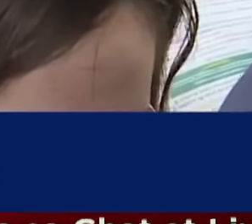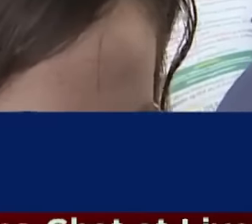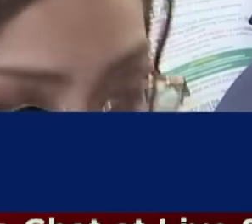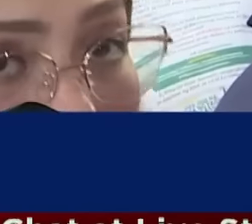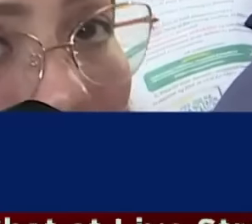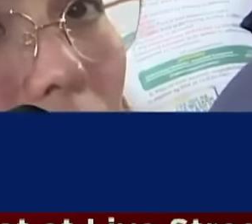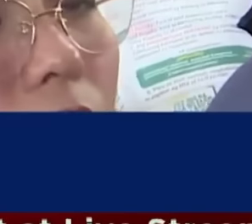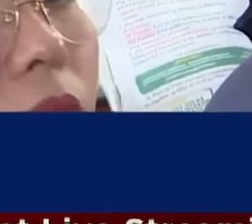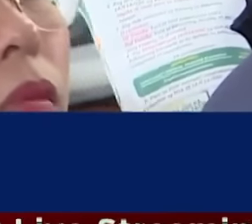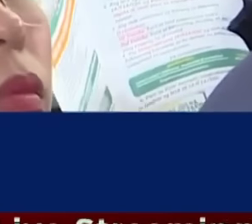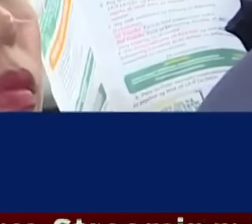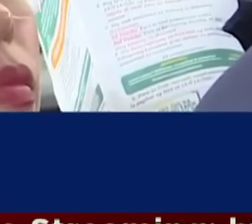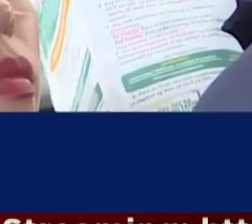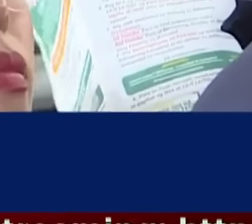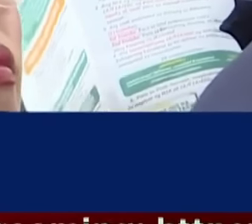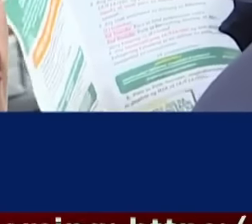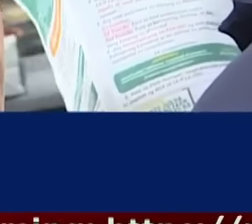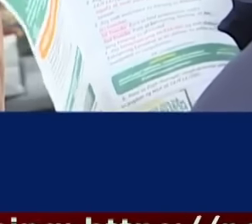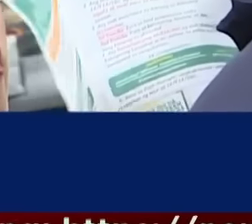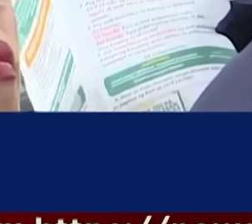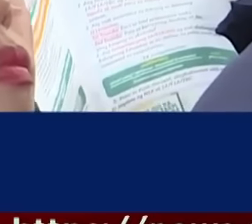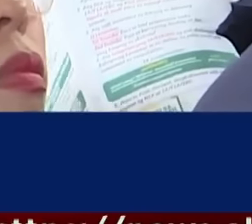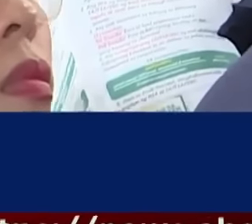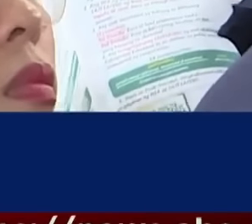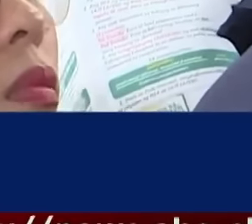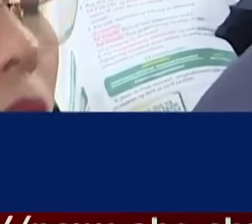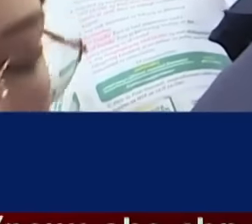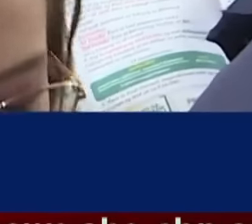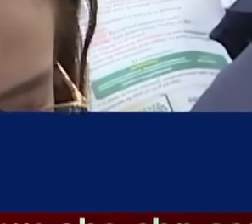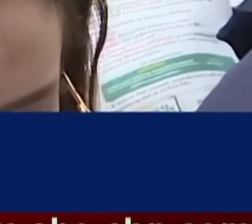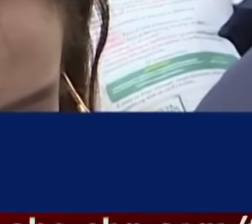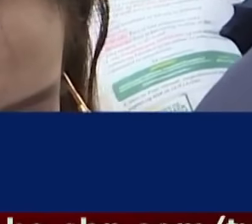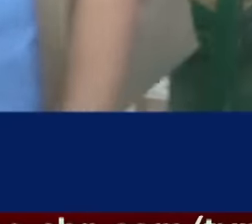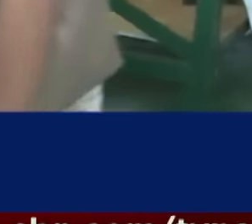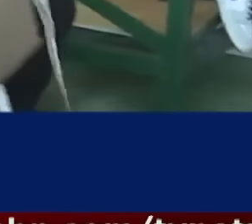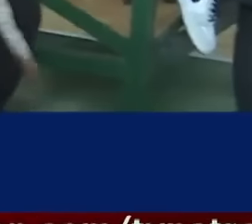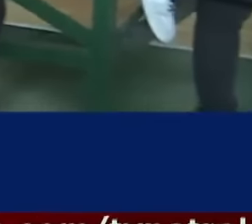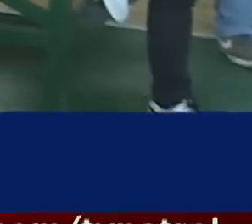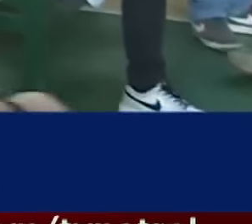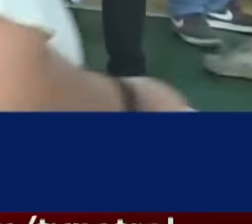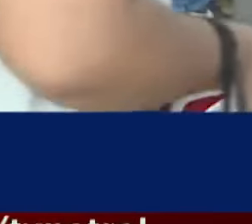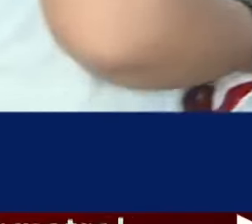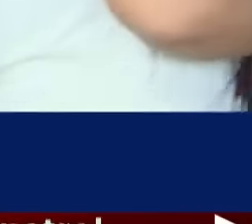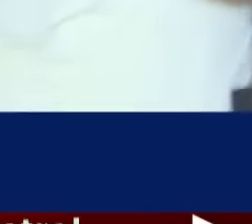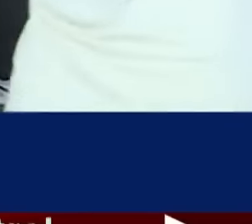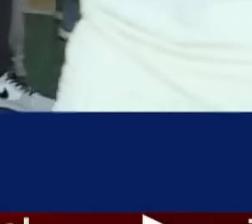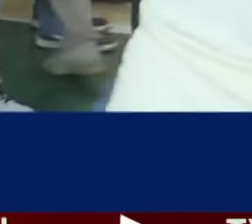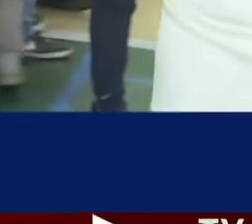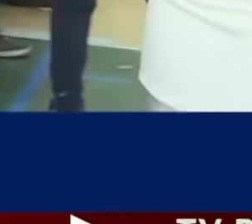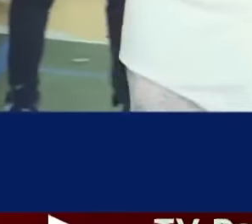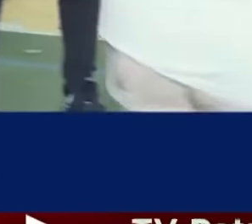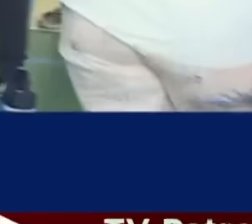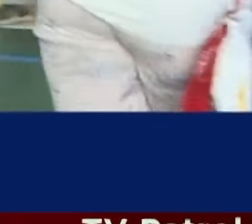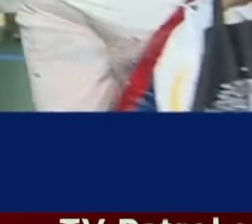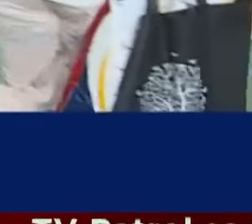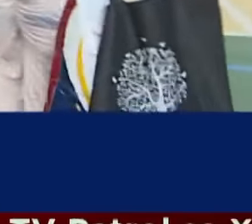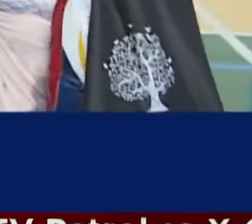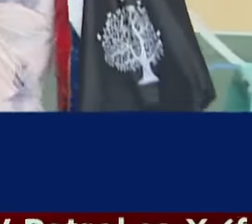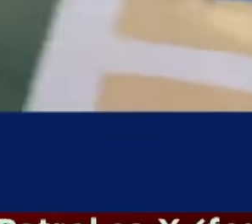5 tons. So, parang binibili ng NIA siya ng 20 pesos per kilogram na wet. Para sa National Confederation of